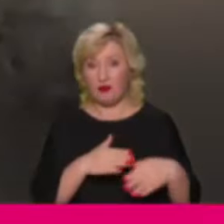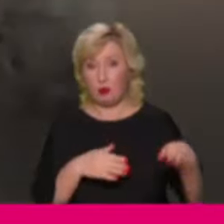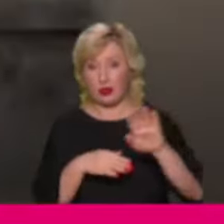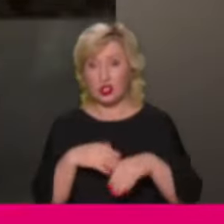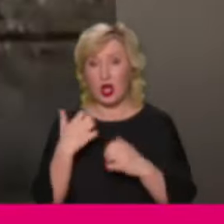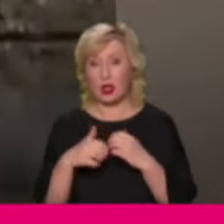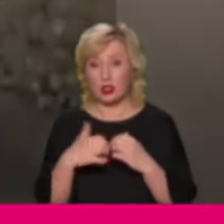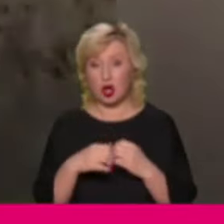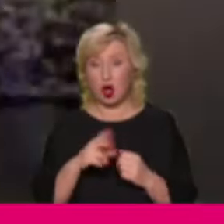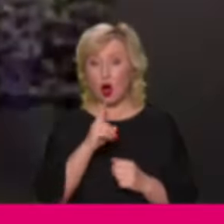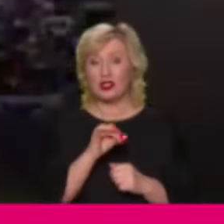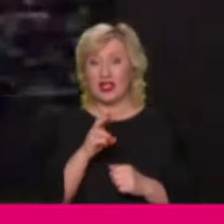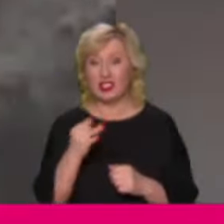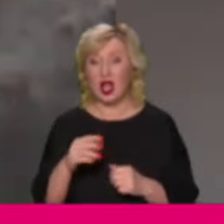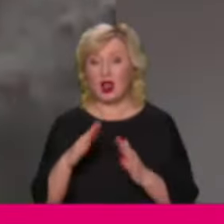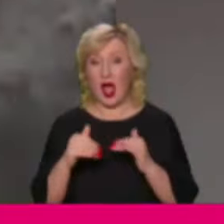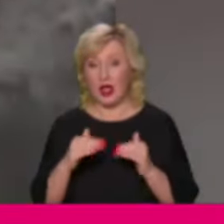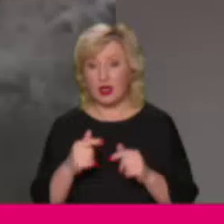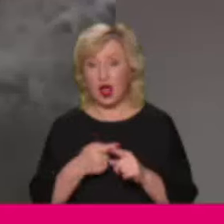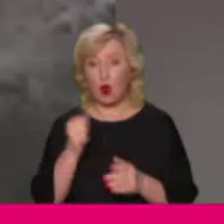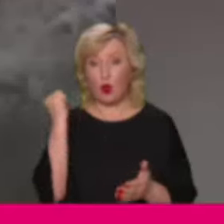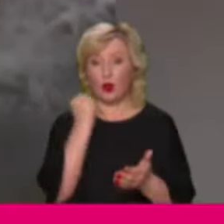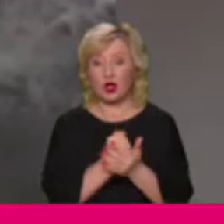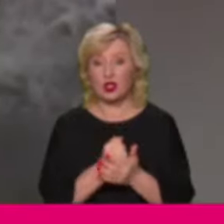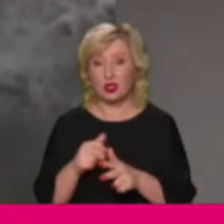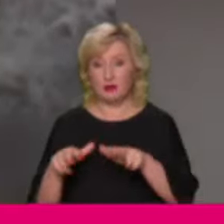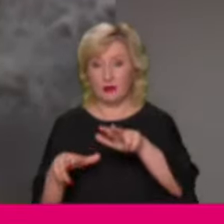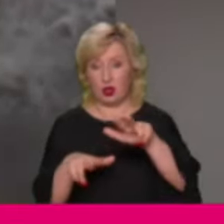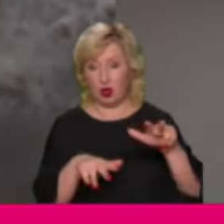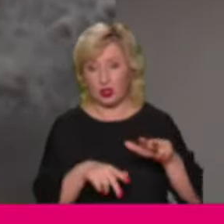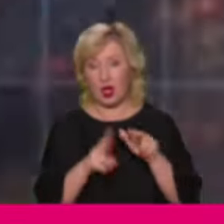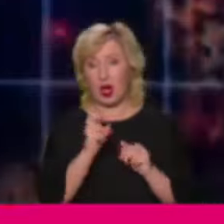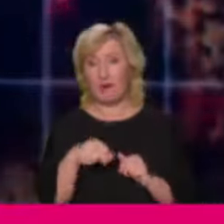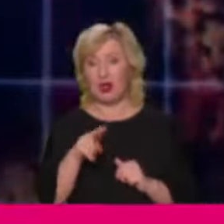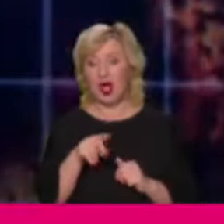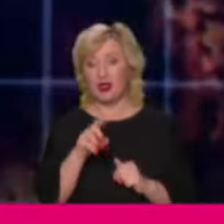Херсонщини в козачих лагерях. Ураження відбувається FPV-дронами камікадзе.